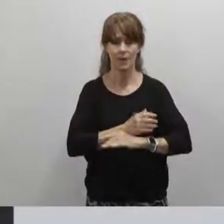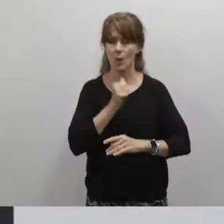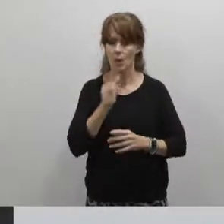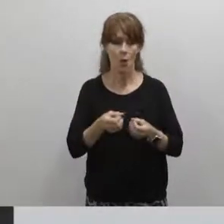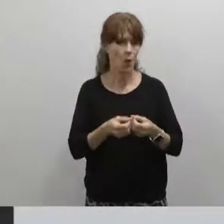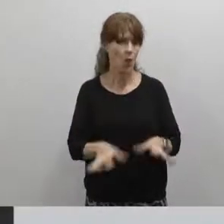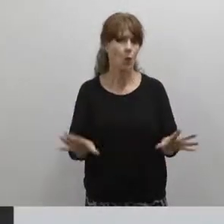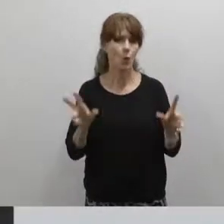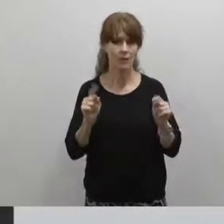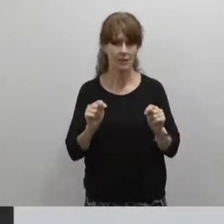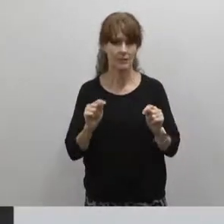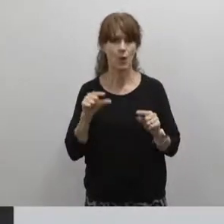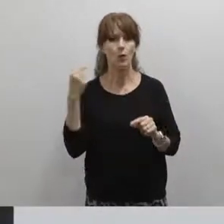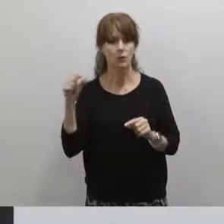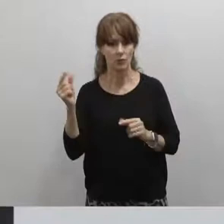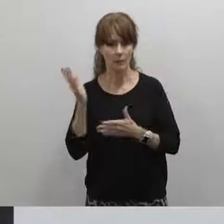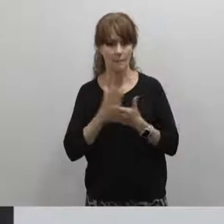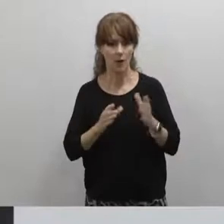nâng